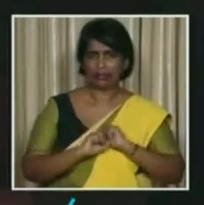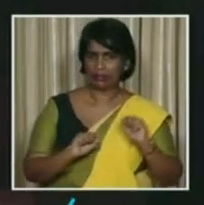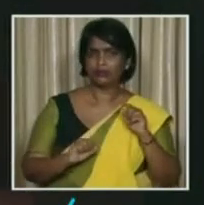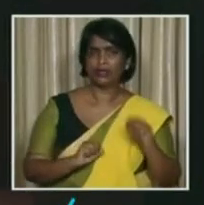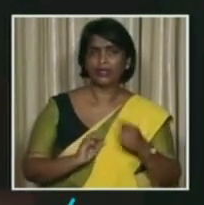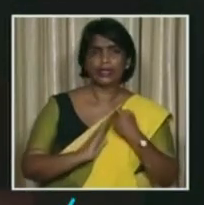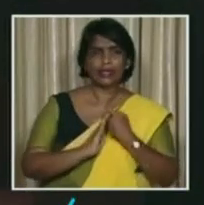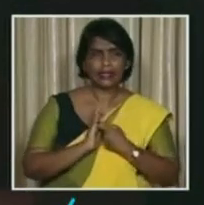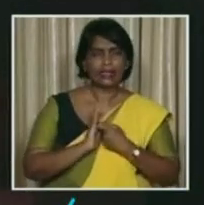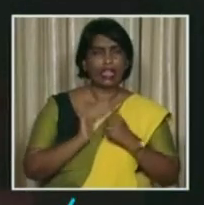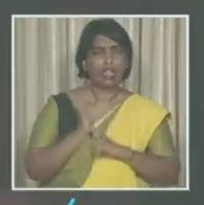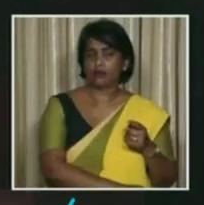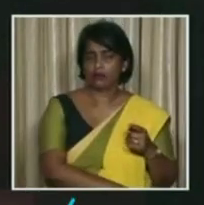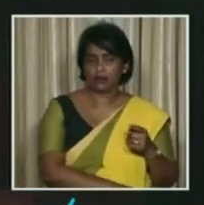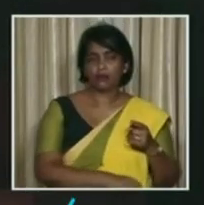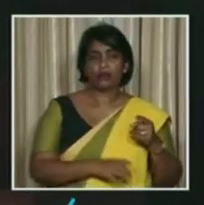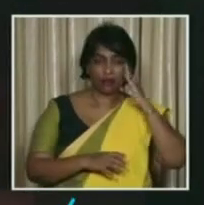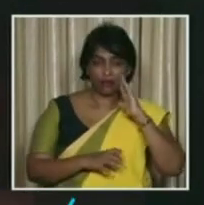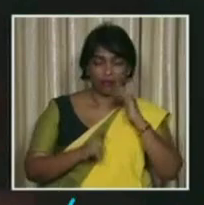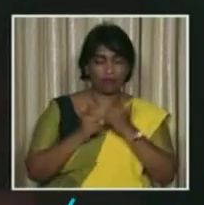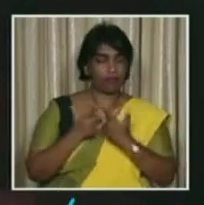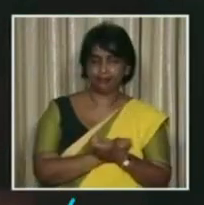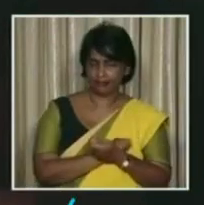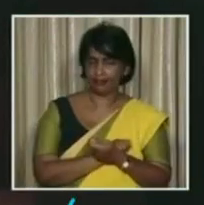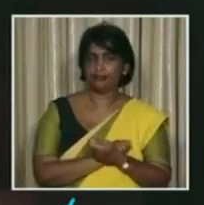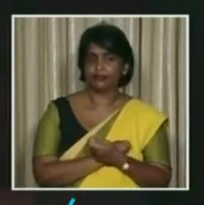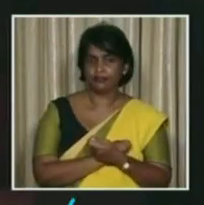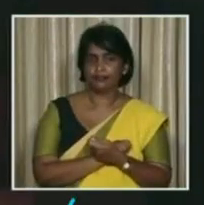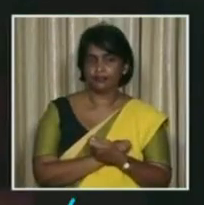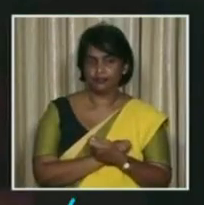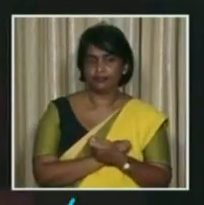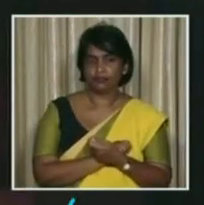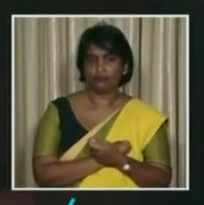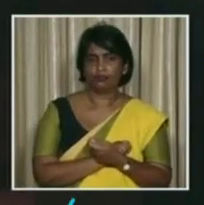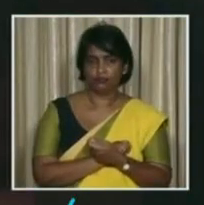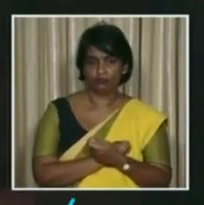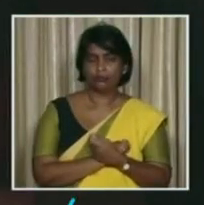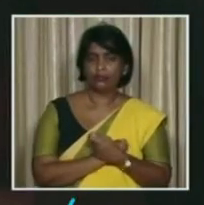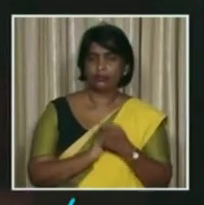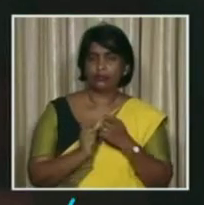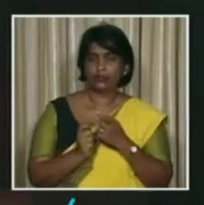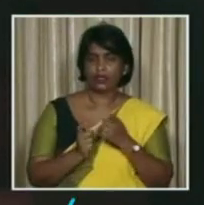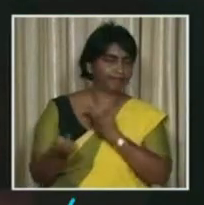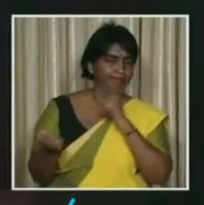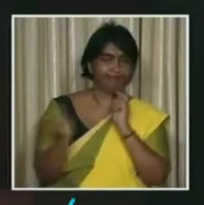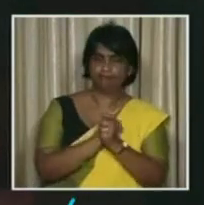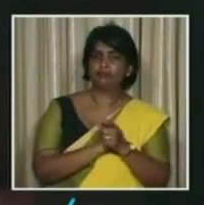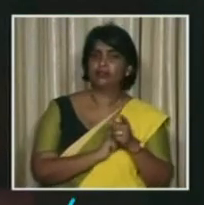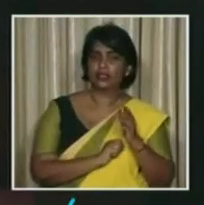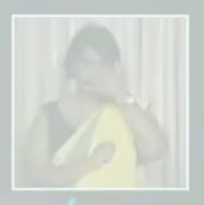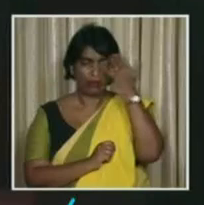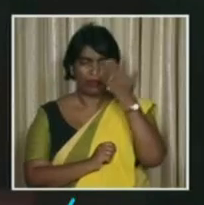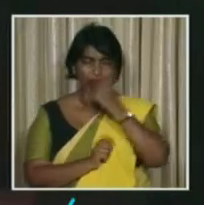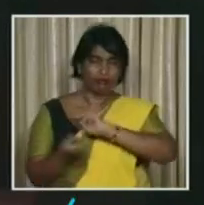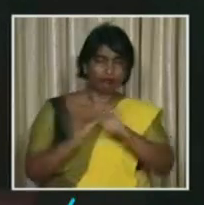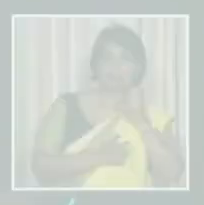මේ නීති විද්‍යාලයේ මේ විවාහක ප්‍රශ්නය ස්වභාෂා ක්ෂේත්‍රයට බොහෝ නම්‍යවීමක් තිබෙන දූදරුවන්ව එක පාරටම මේ ඉංග්‍රීසි